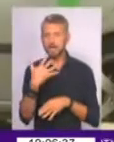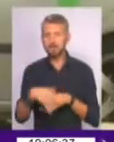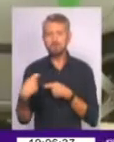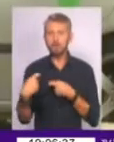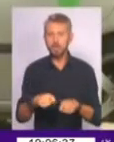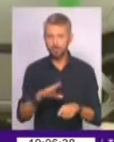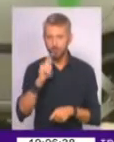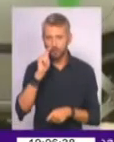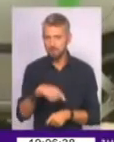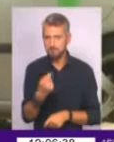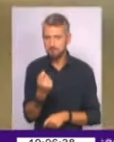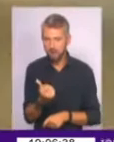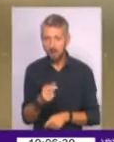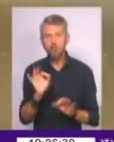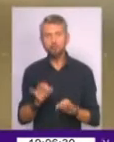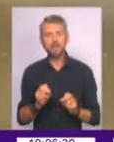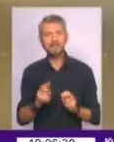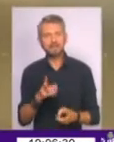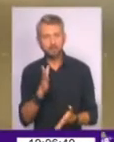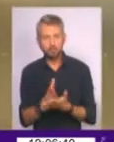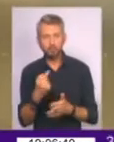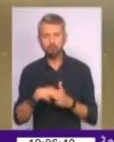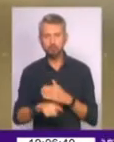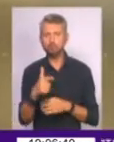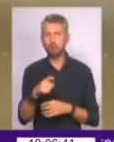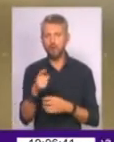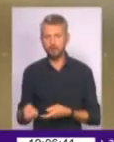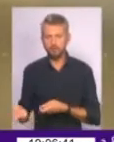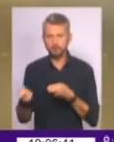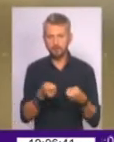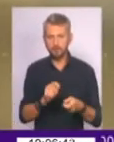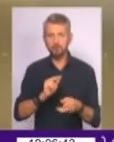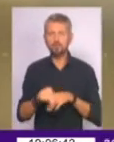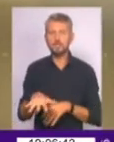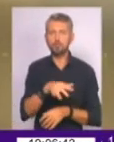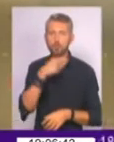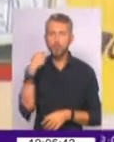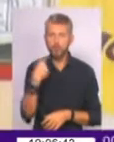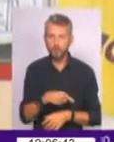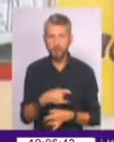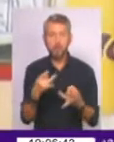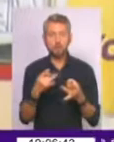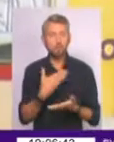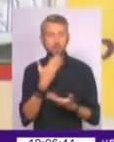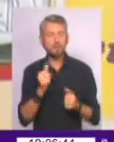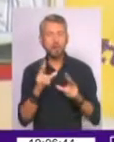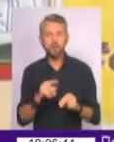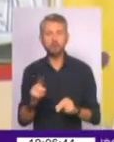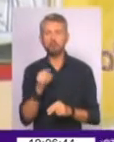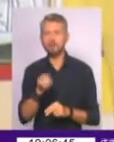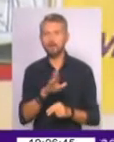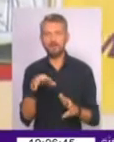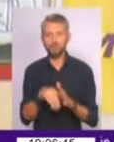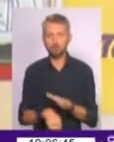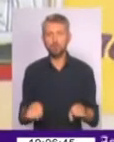поки невелика. Хоча ризики існують, адже паливо транспортується територією Росії. Просто немає гарантії, що там не